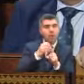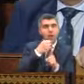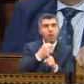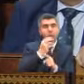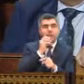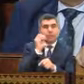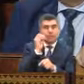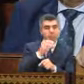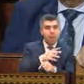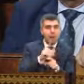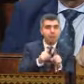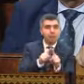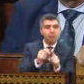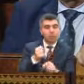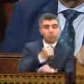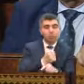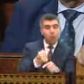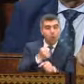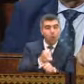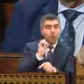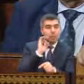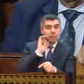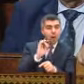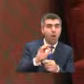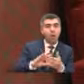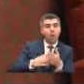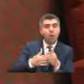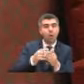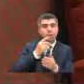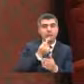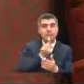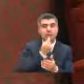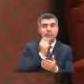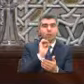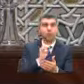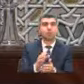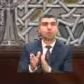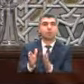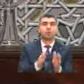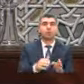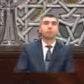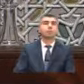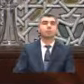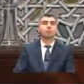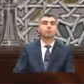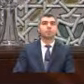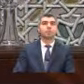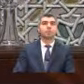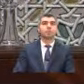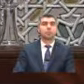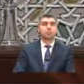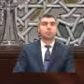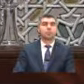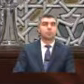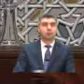سوائل تعصير الزيتون والتأثير الذي تحدده على البيئة؟ السيدة كاتبة الدولة، تفضلوا جوابكم.